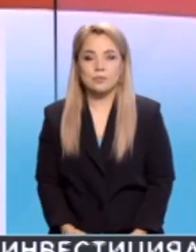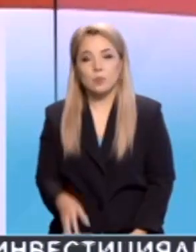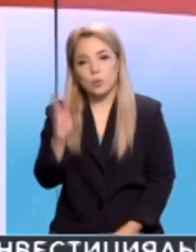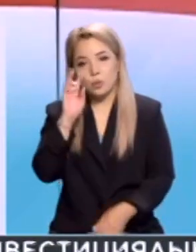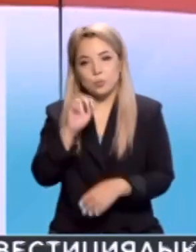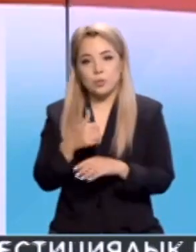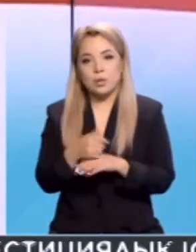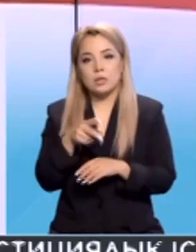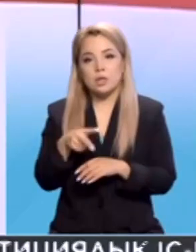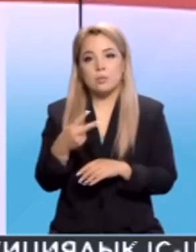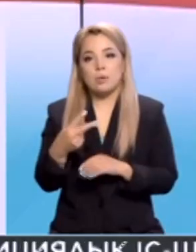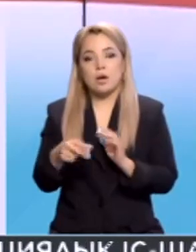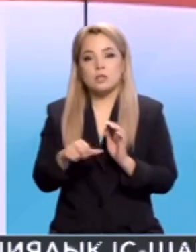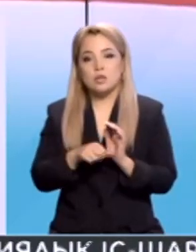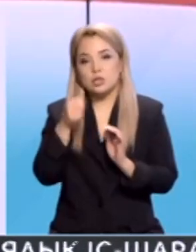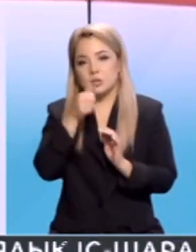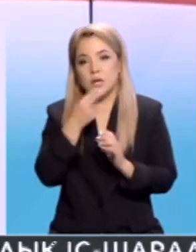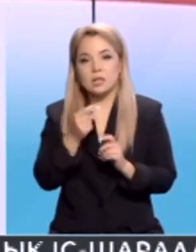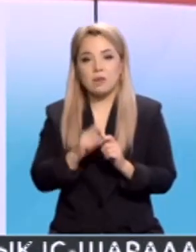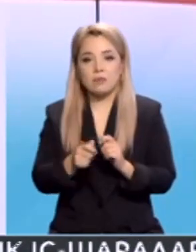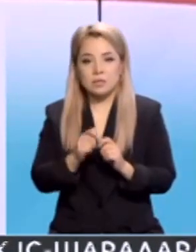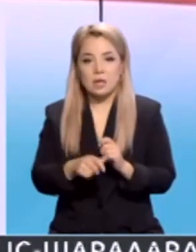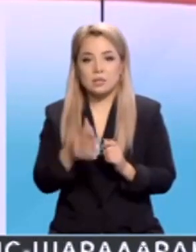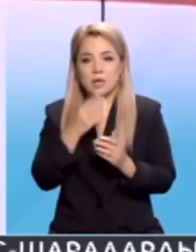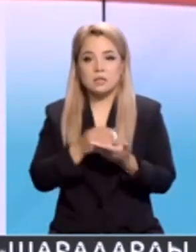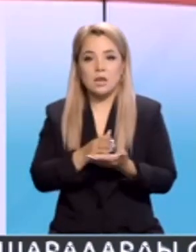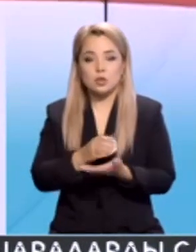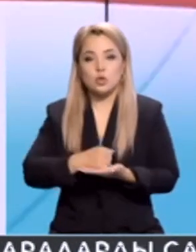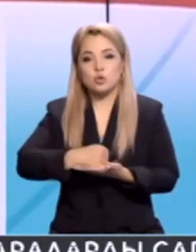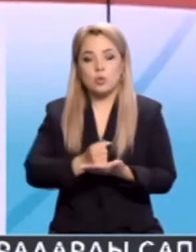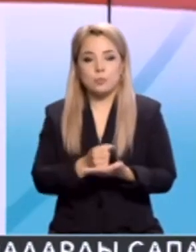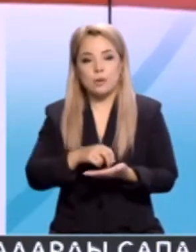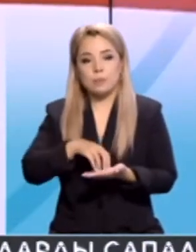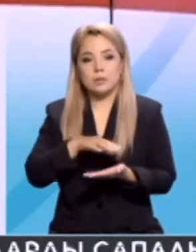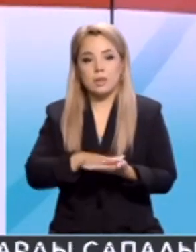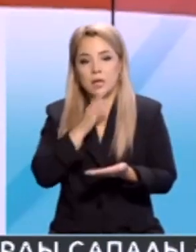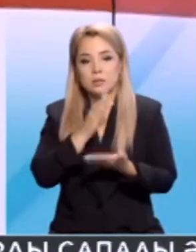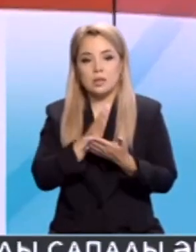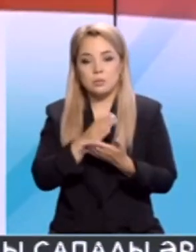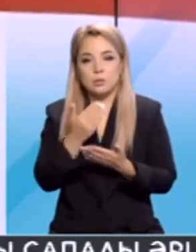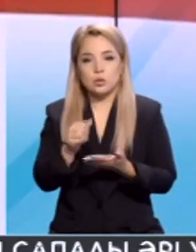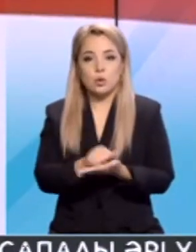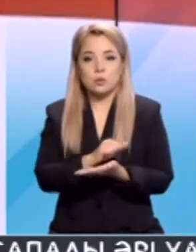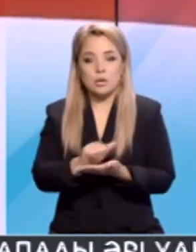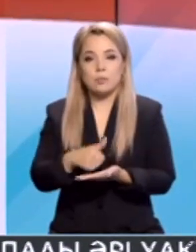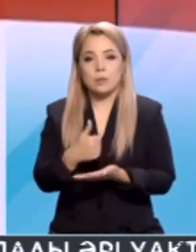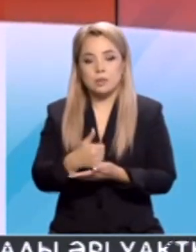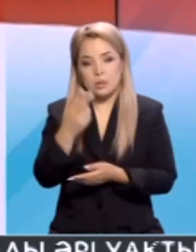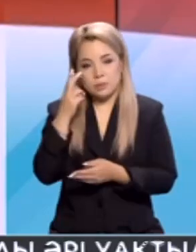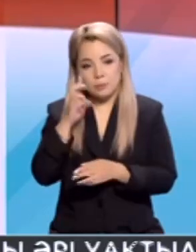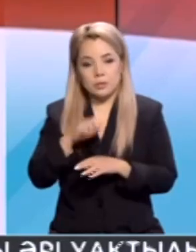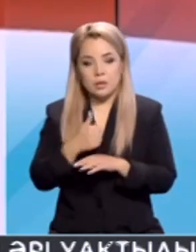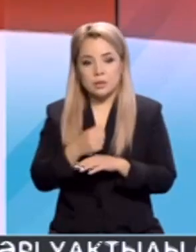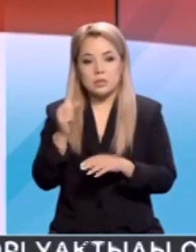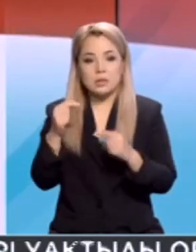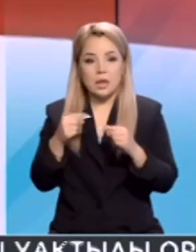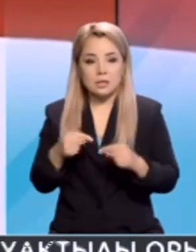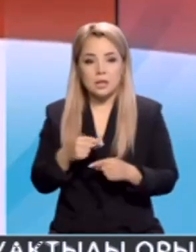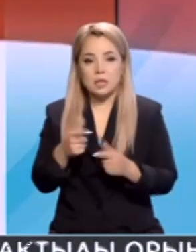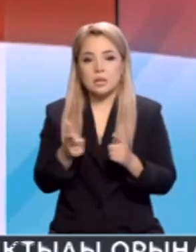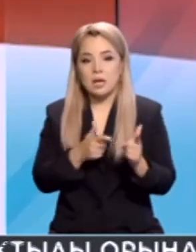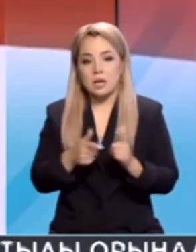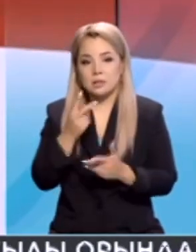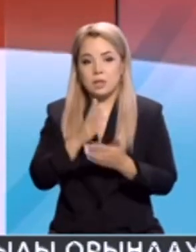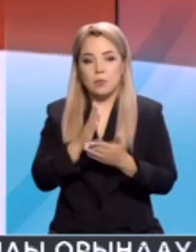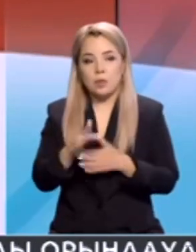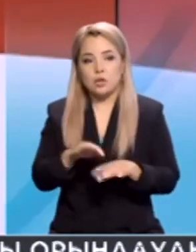Үкімет 2026 жылға дейінгі инвестициялық саясат тұжырымдамасын бекітті. Құжат мемлекеттік басшының тапсырмасына сәйкес әзірленген.